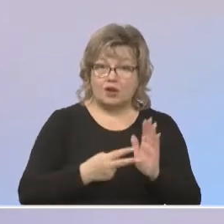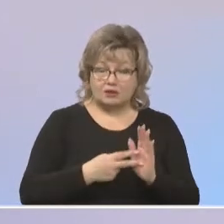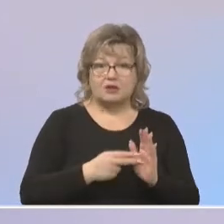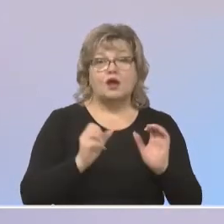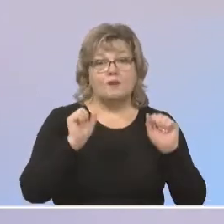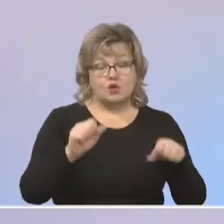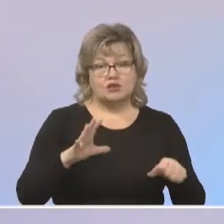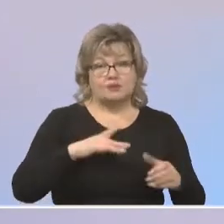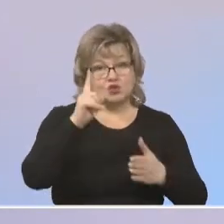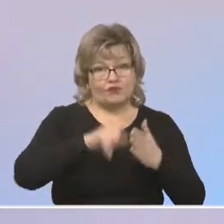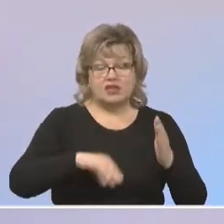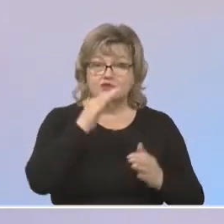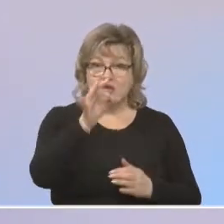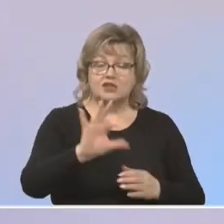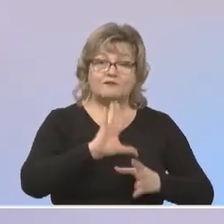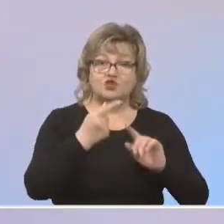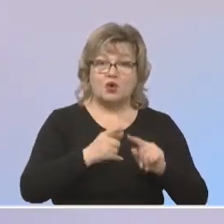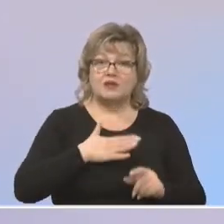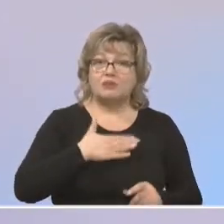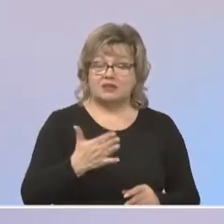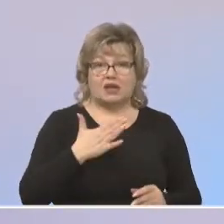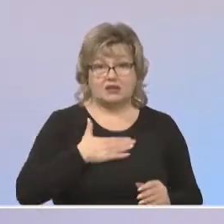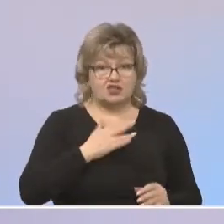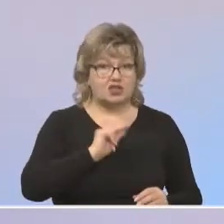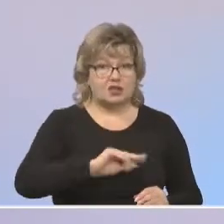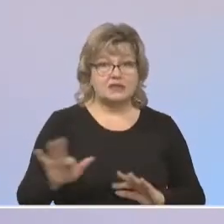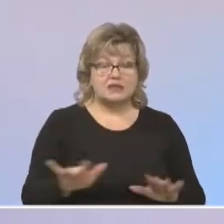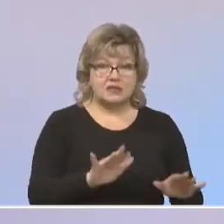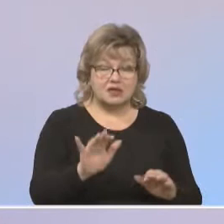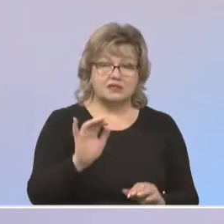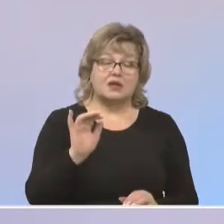можно было бы с уверенностью сказать, что это все благодаря нашей деятельности. Пока